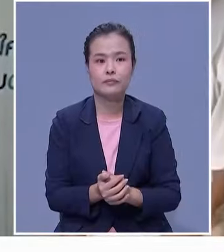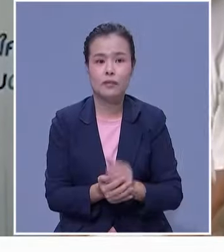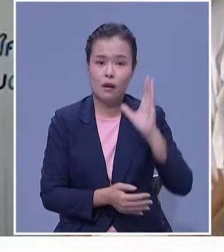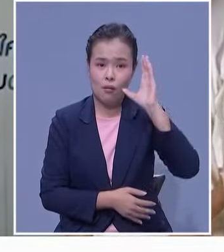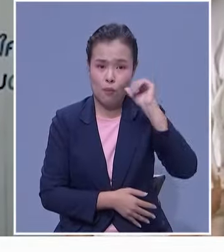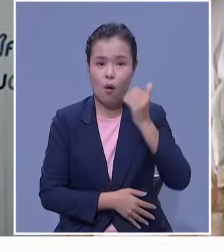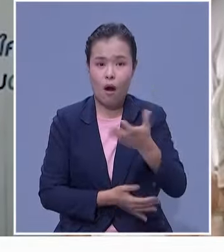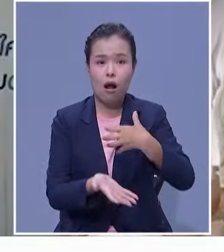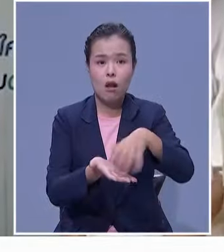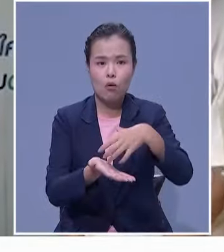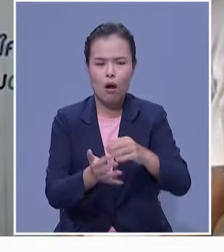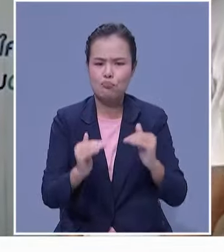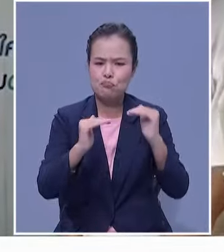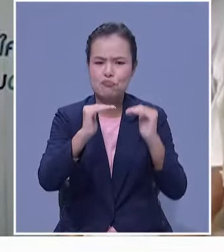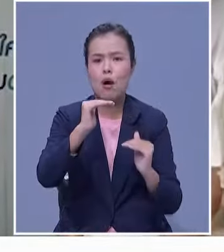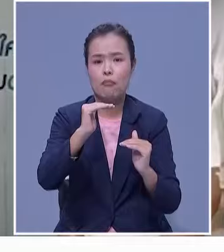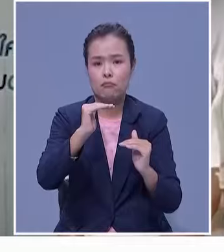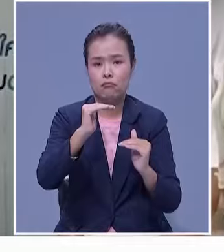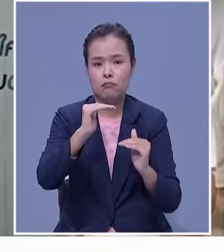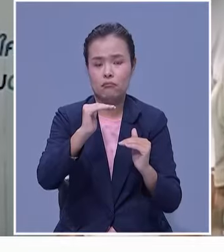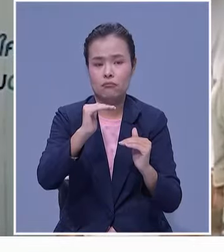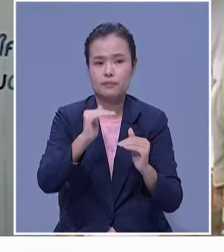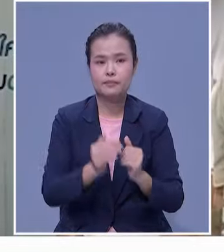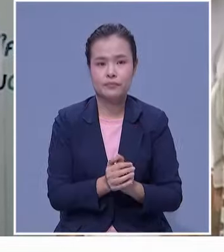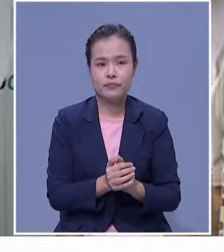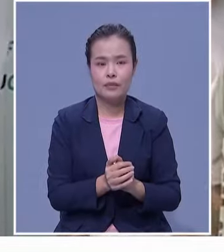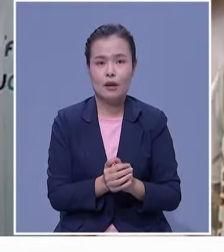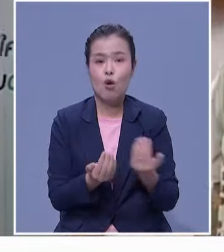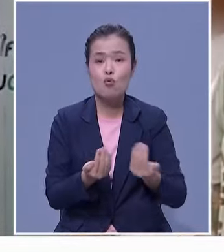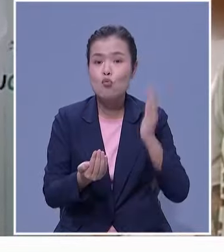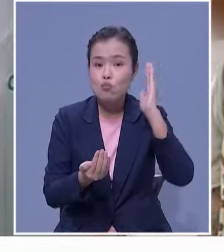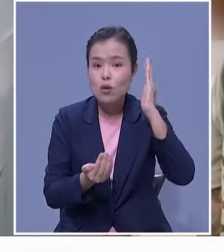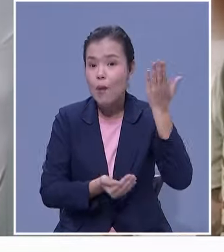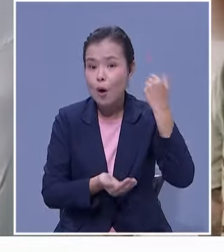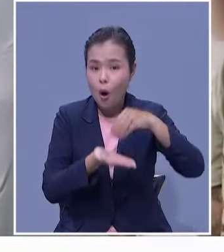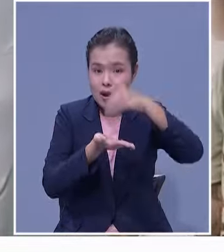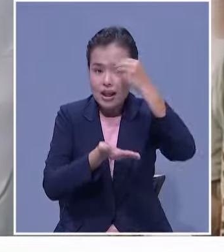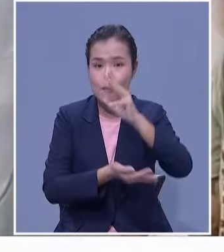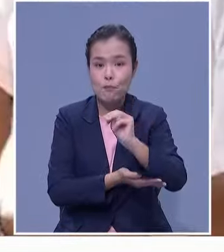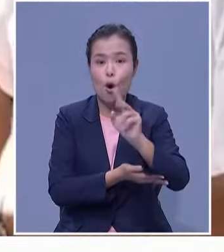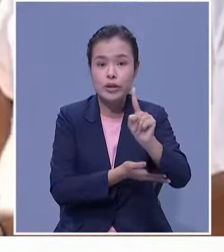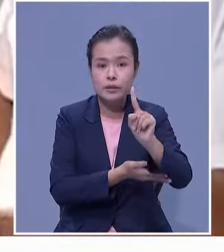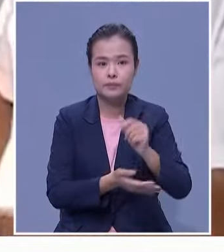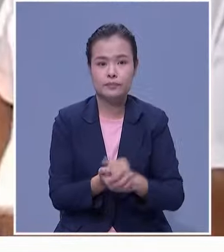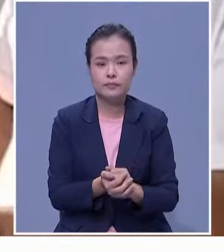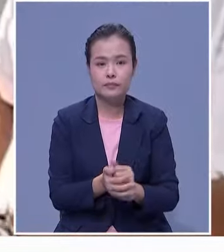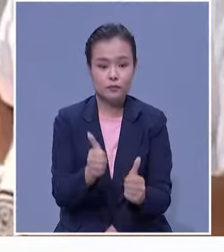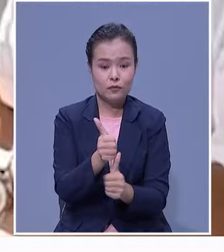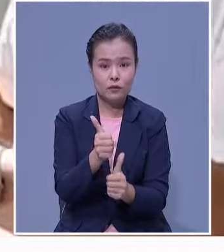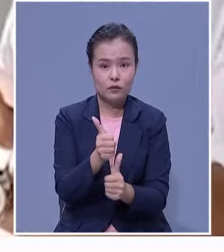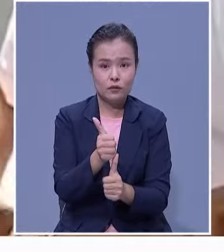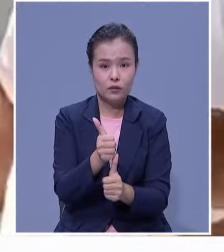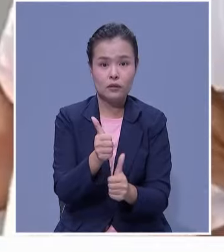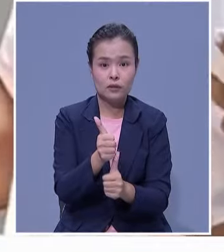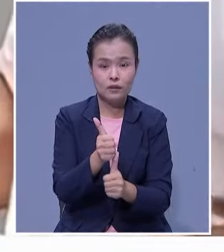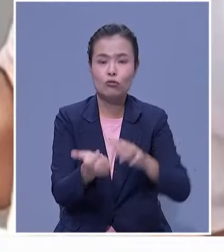พ่อจันดีบอกว่าไม่ได้รับความเป็นธรรมหลังจากที่น้องเอลูกชายเนี่ยตอนนั้นอยู่ชั้นม.1 นะครับถูกรองผอ.ของโรง